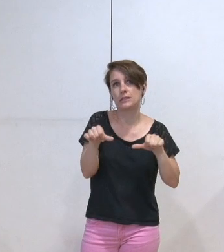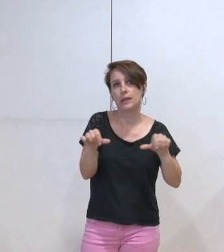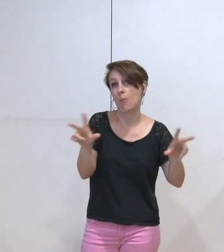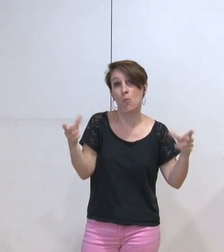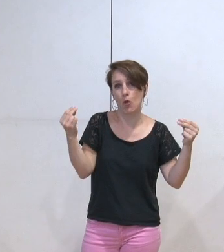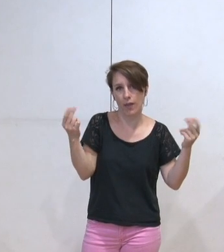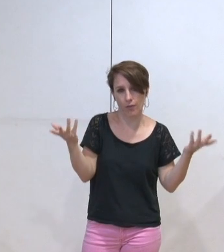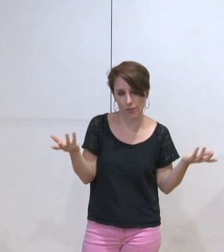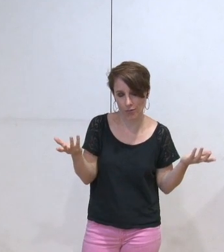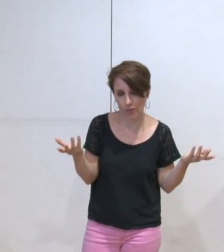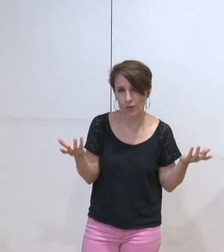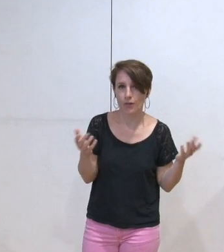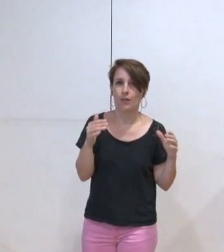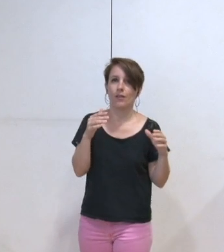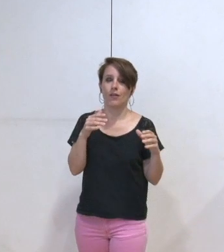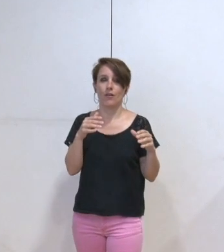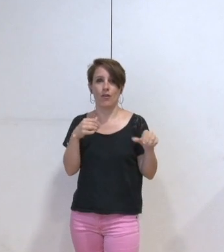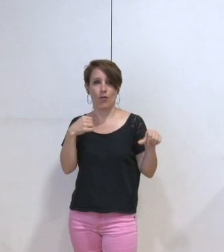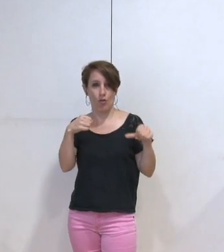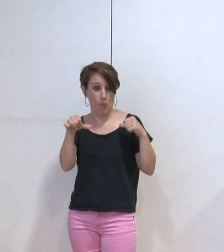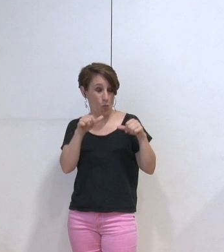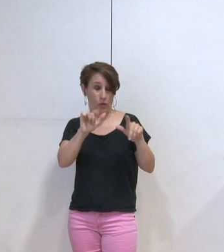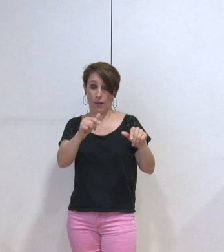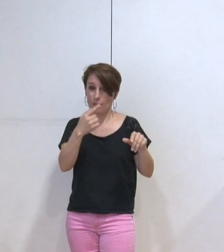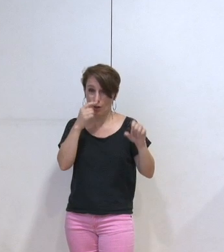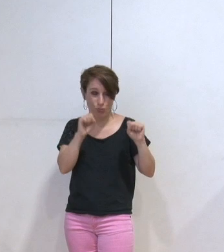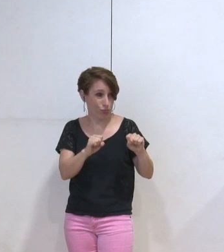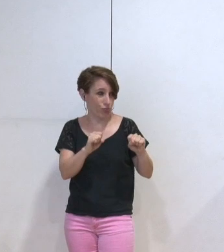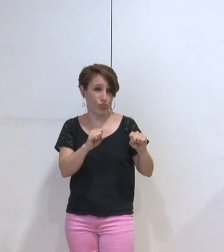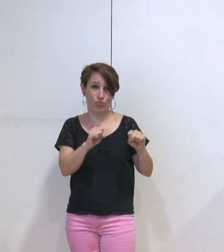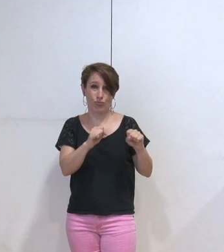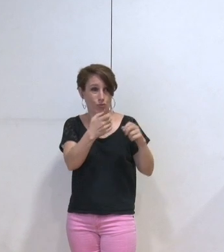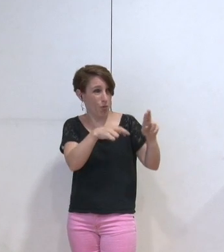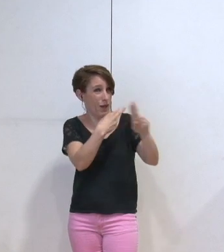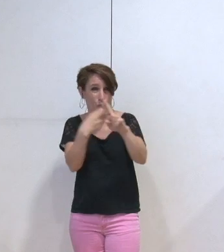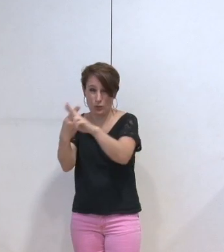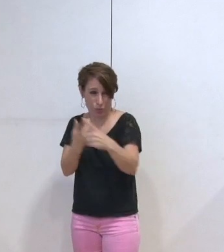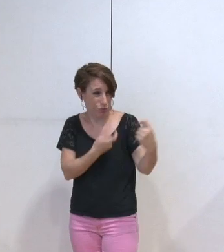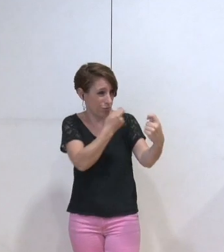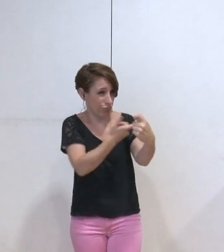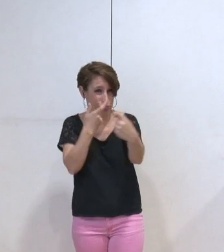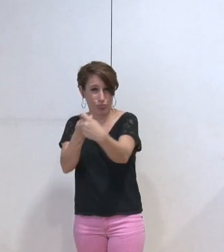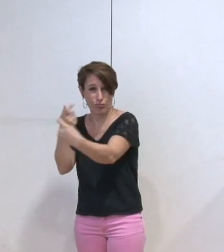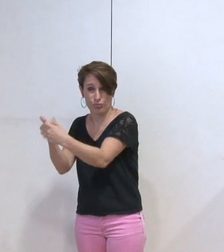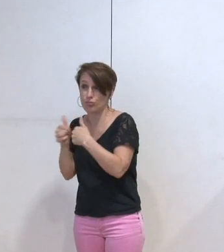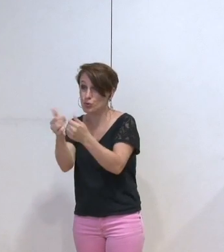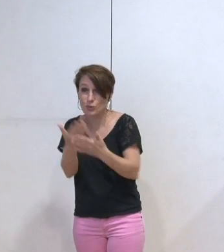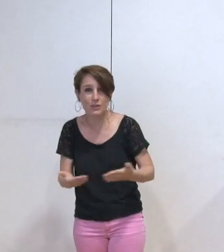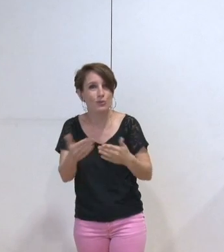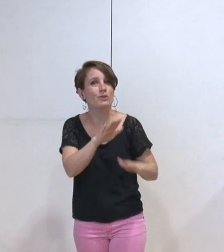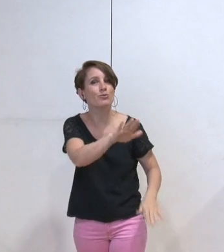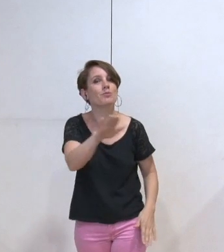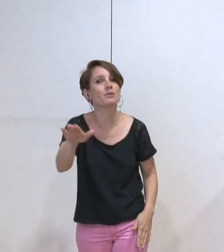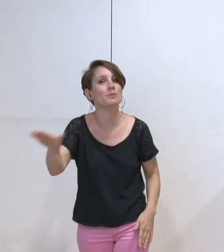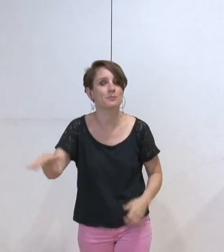abordent à la fois des thématiques pointues mais qui sont d'accès large et qui propose des réponses variées pour s'adapter à chaque situation